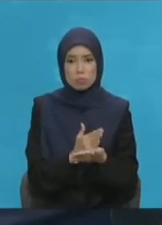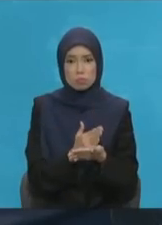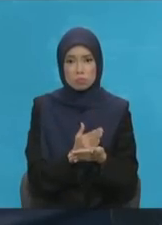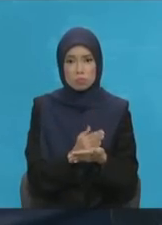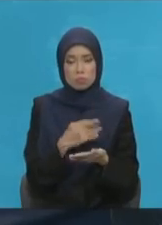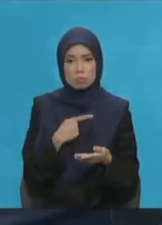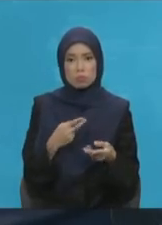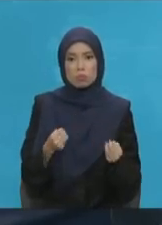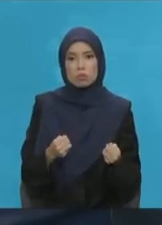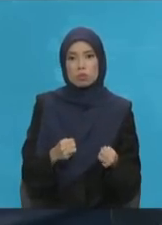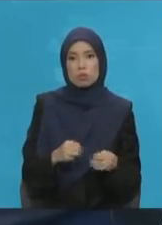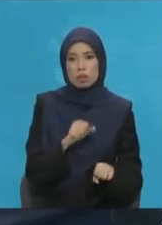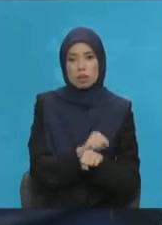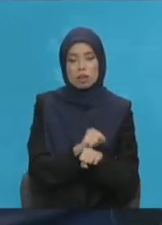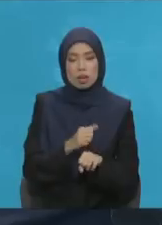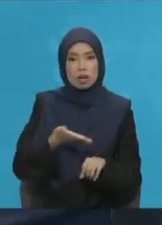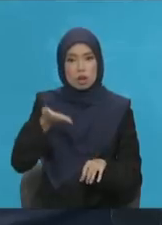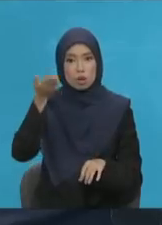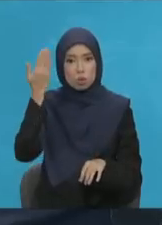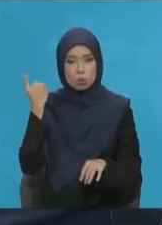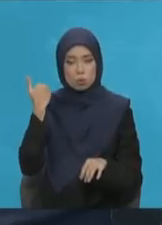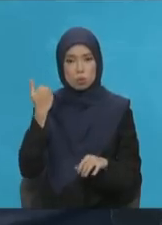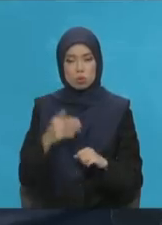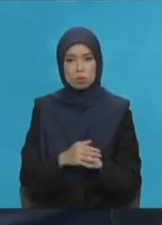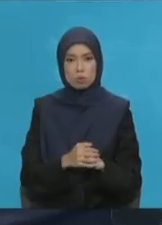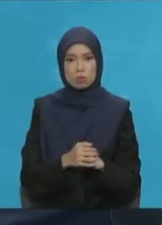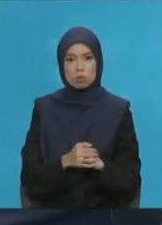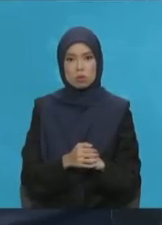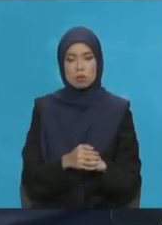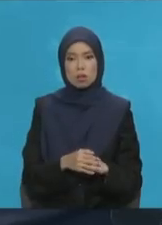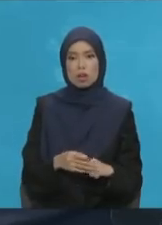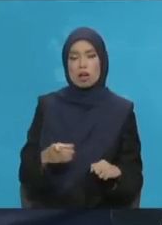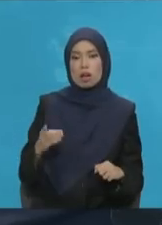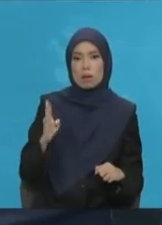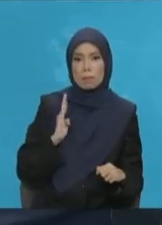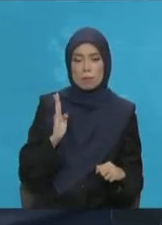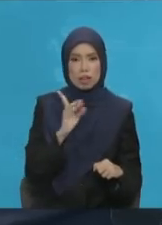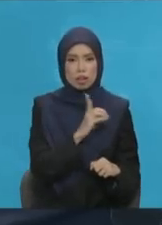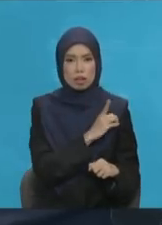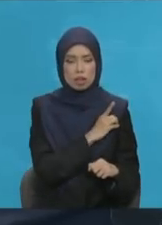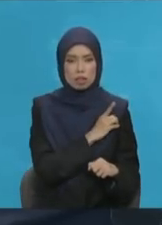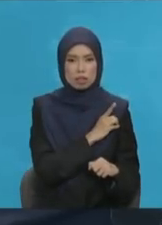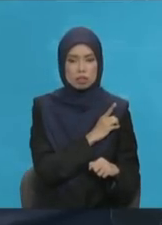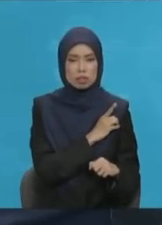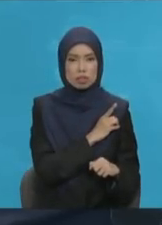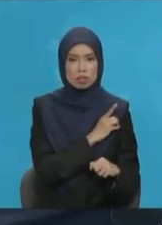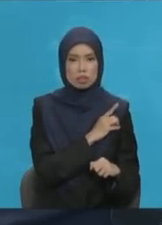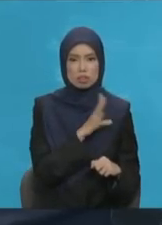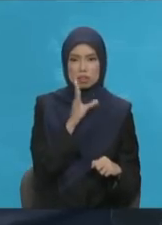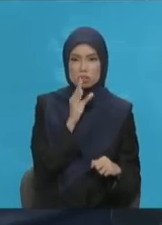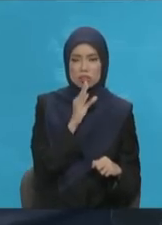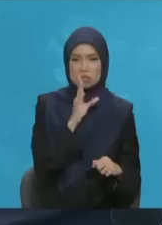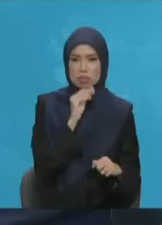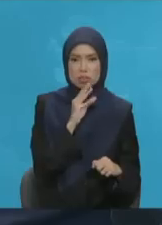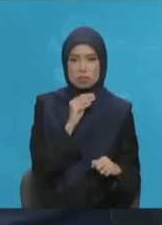presiden gram lembaga pengarah menyatakan beliau tidak boleh